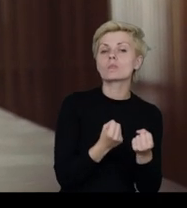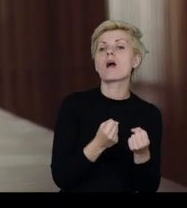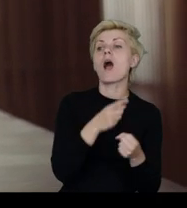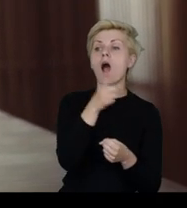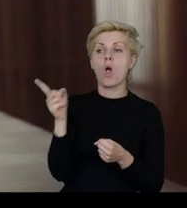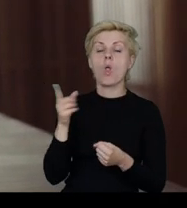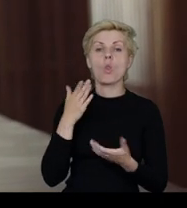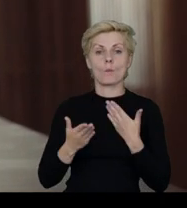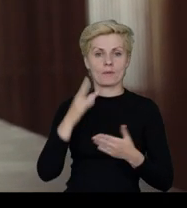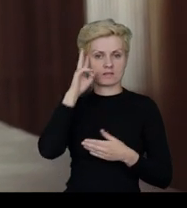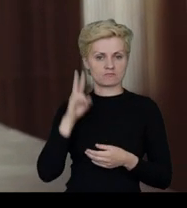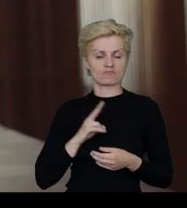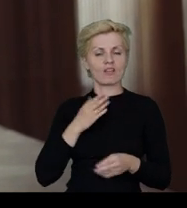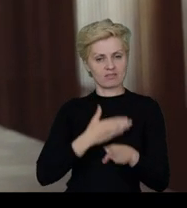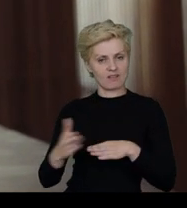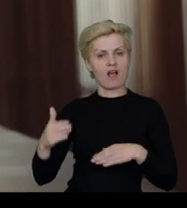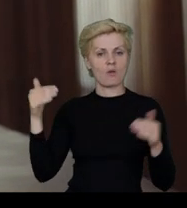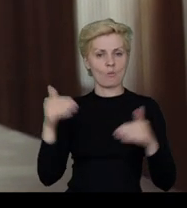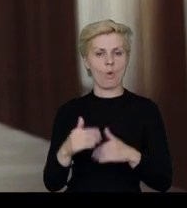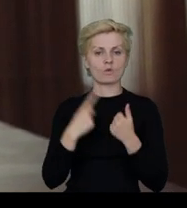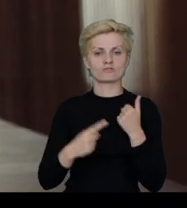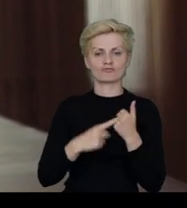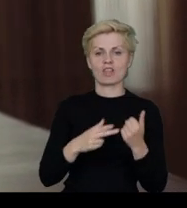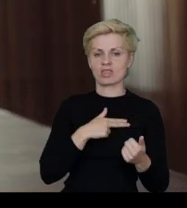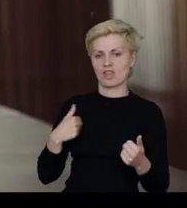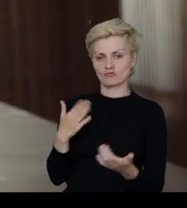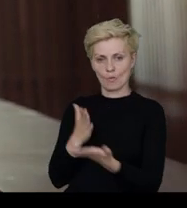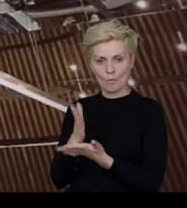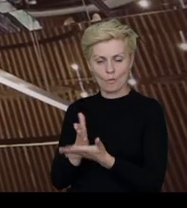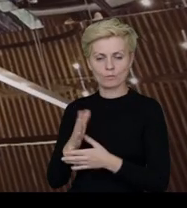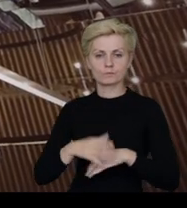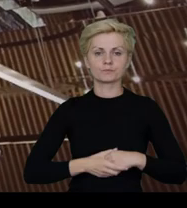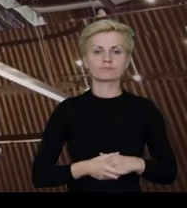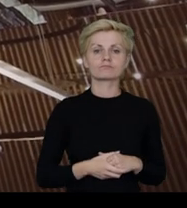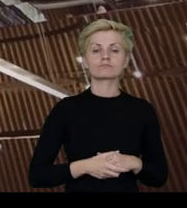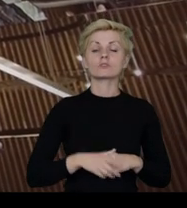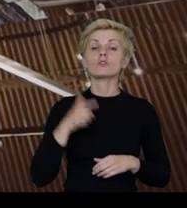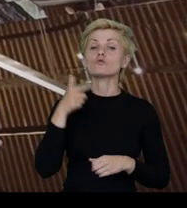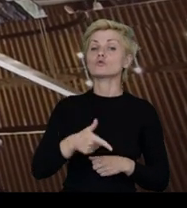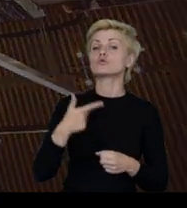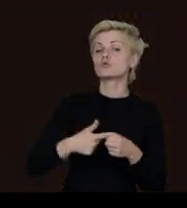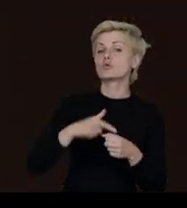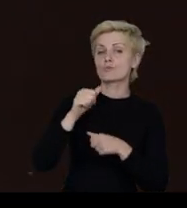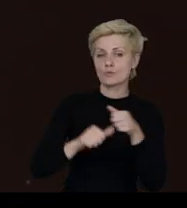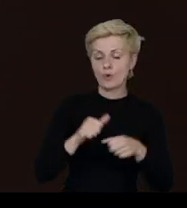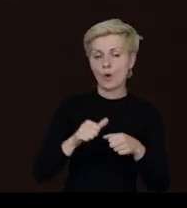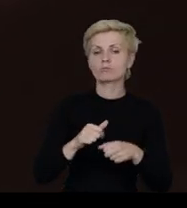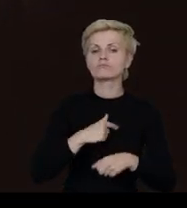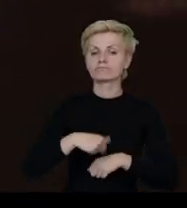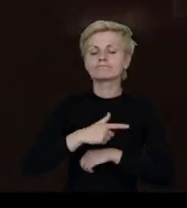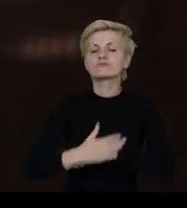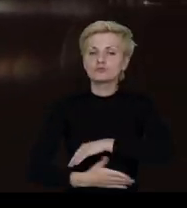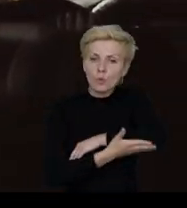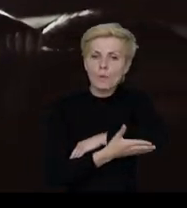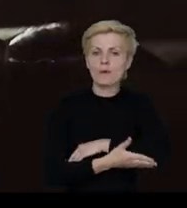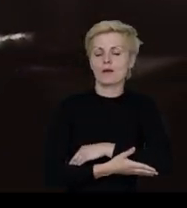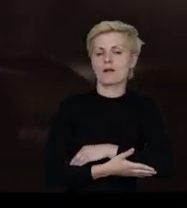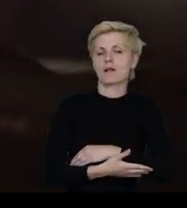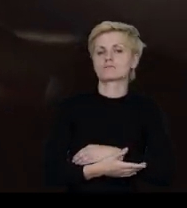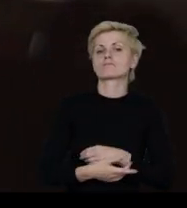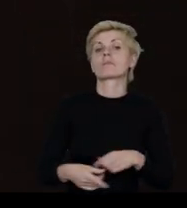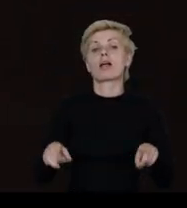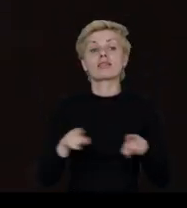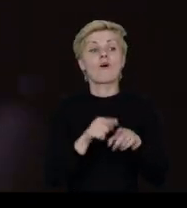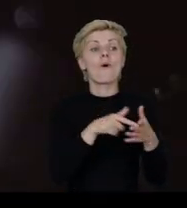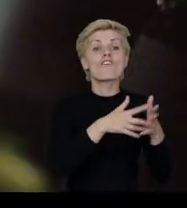lubelskie instytucje kultury w dalszym ciągu mogły liczyć na naszą pomoc. W 2020 roku wspomagaliśmy